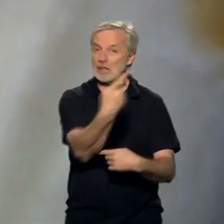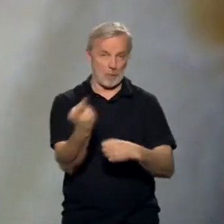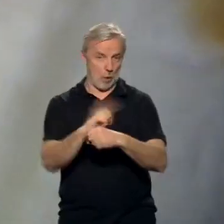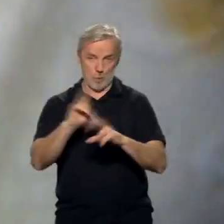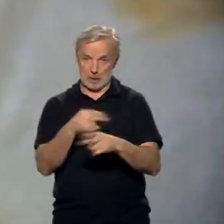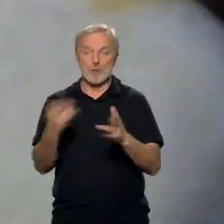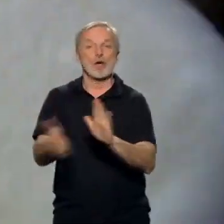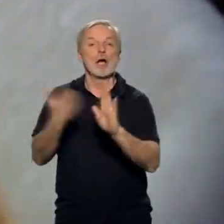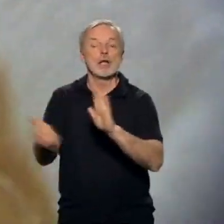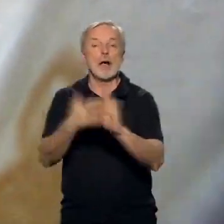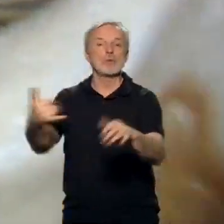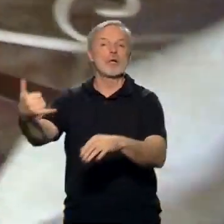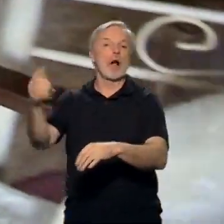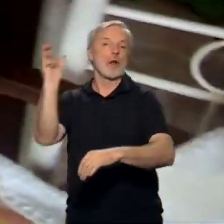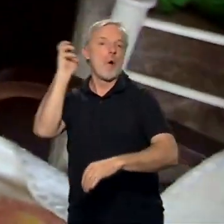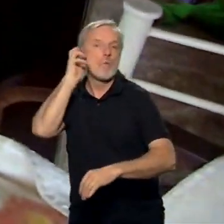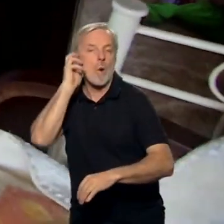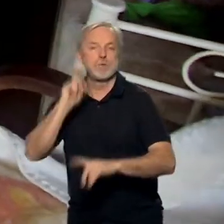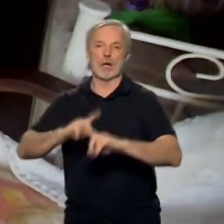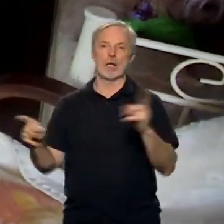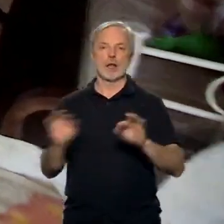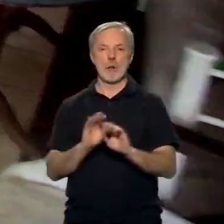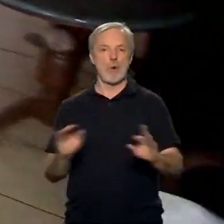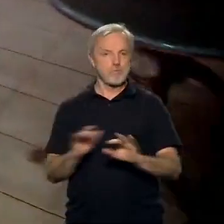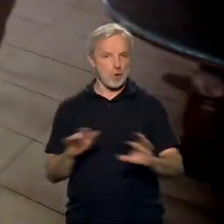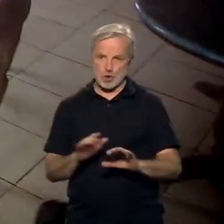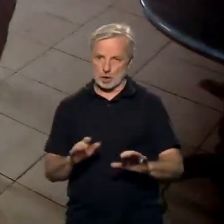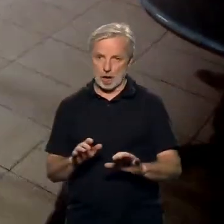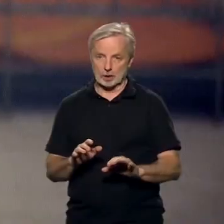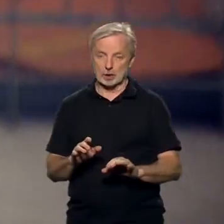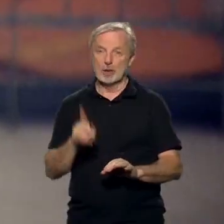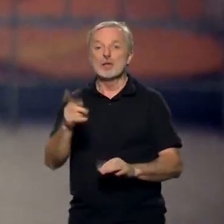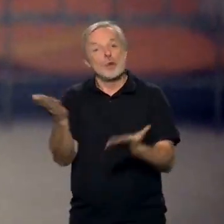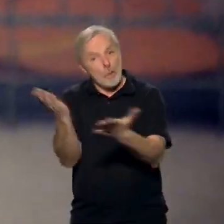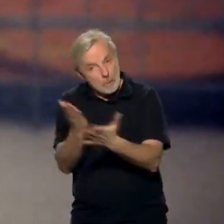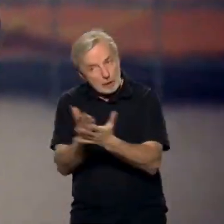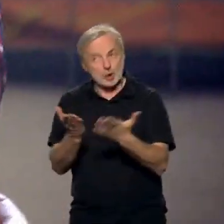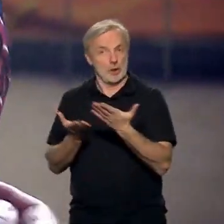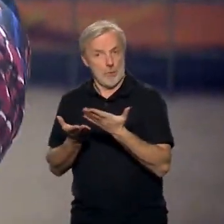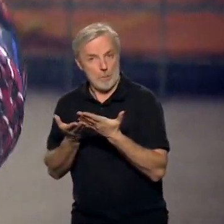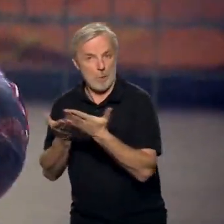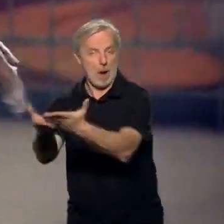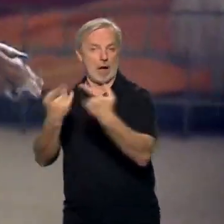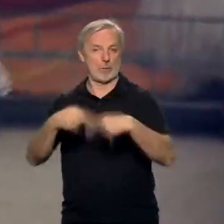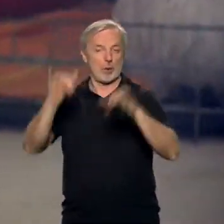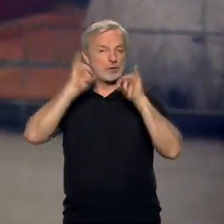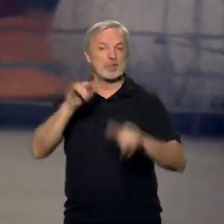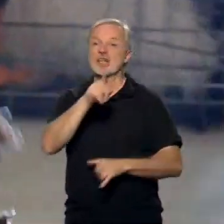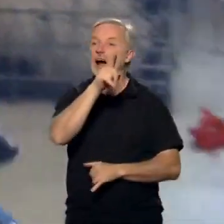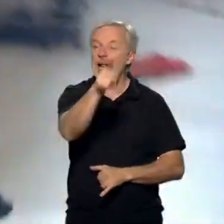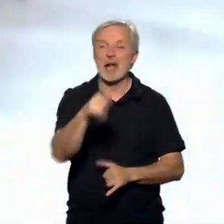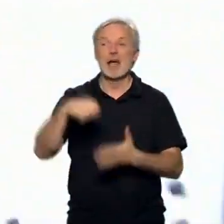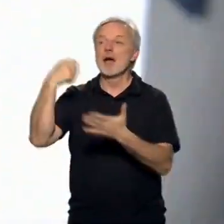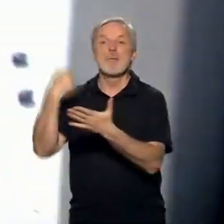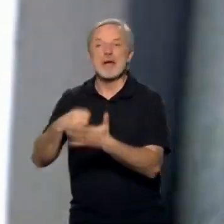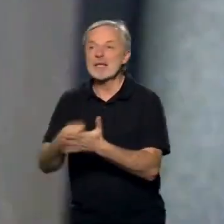mobilní telefony, technologie, co se týká IT, všechno, co souvisí nějakým způsobem s jejich prací, a oni nemají možnost a šanci